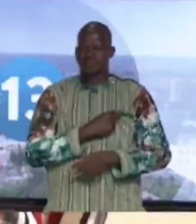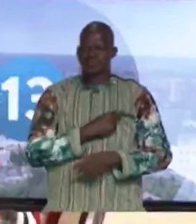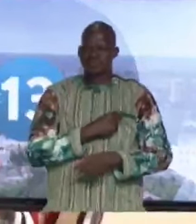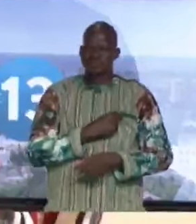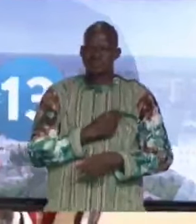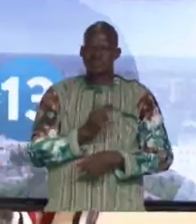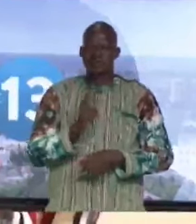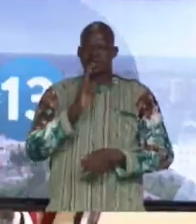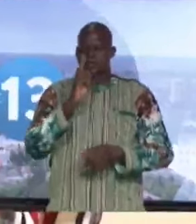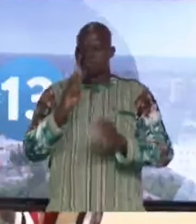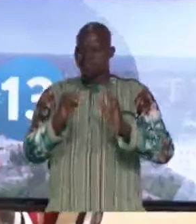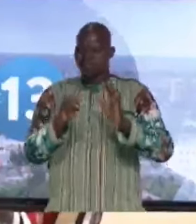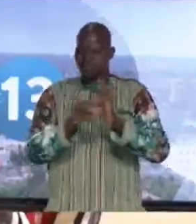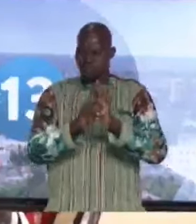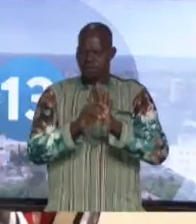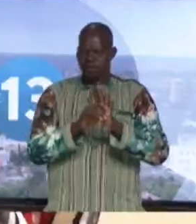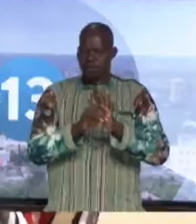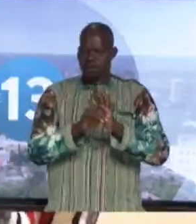vraiment,